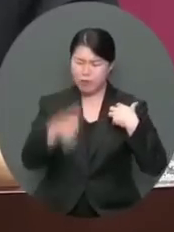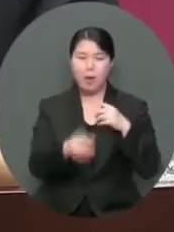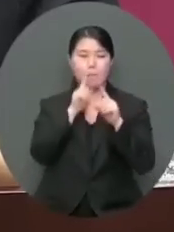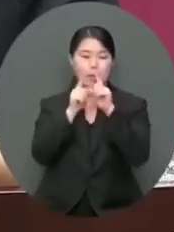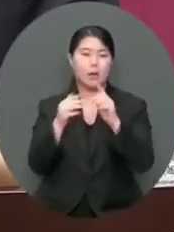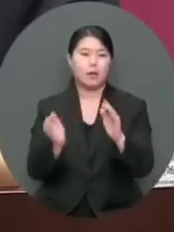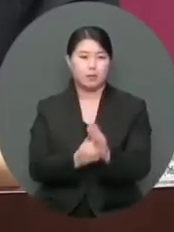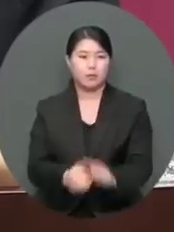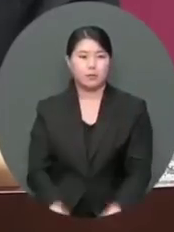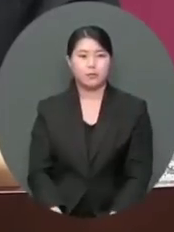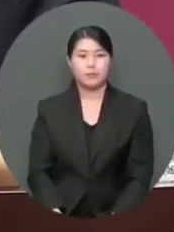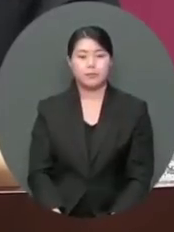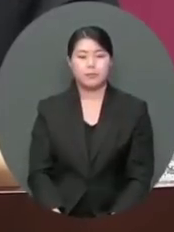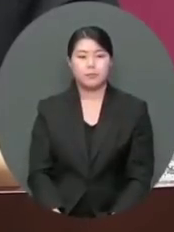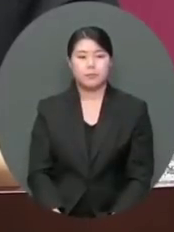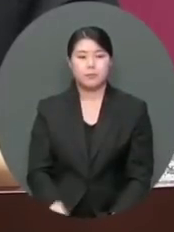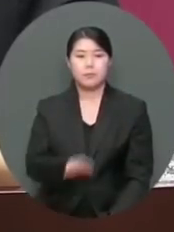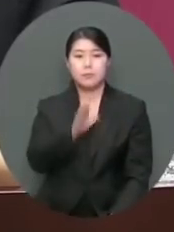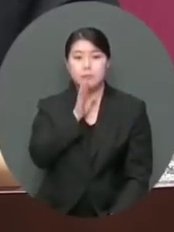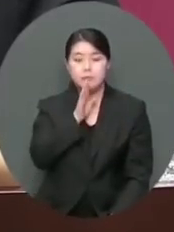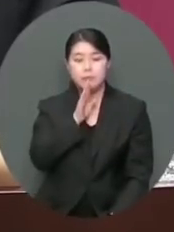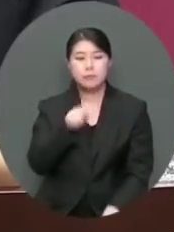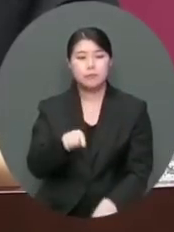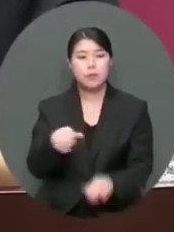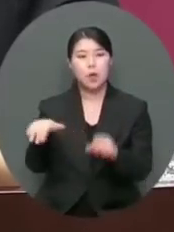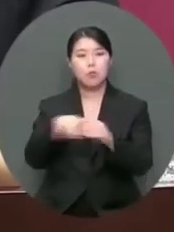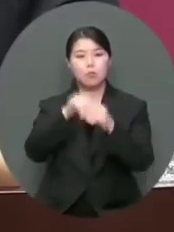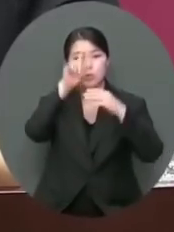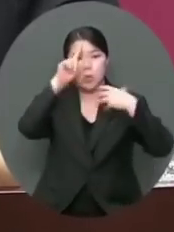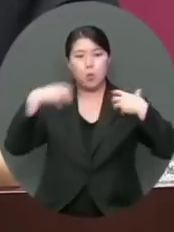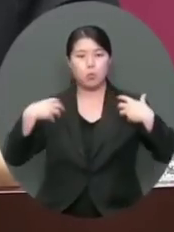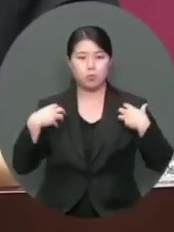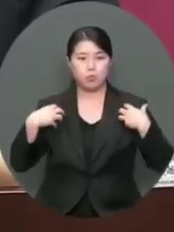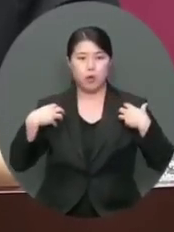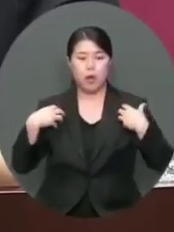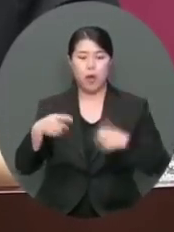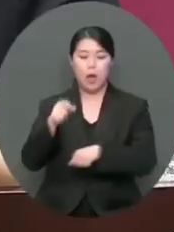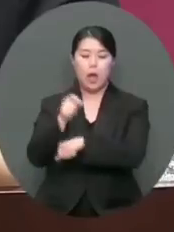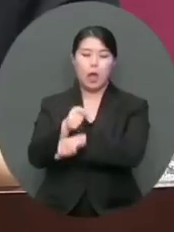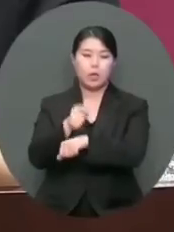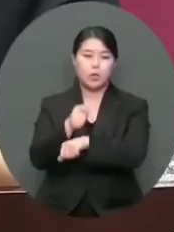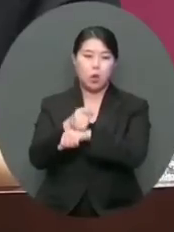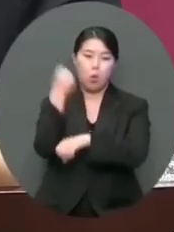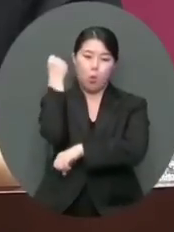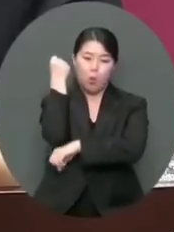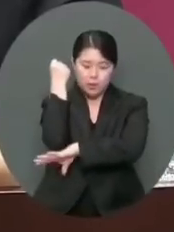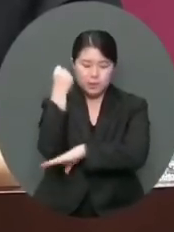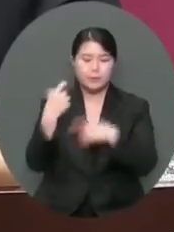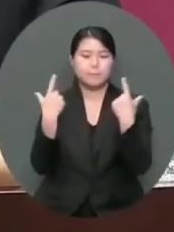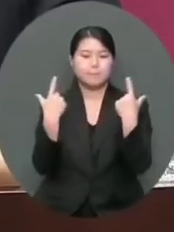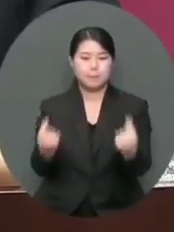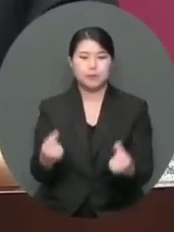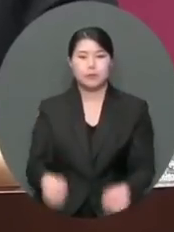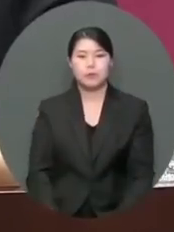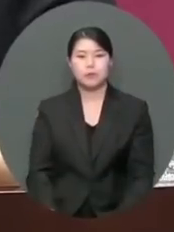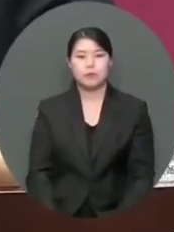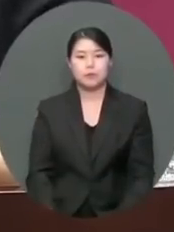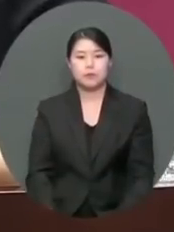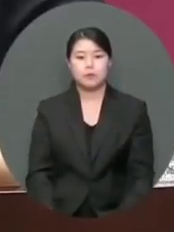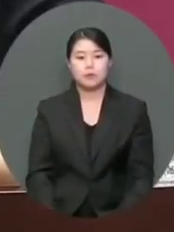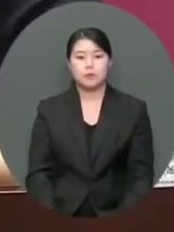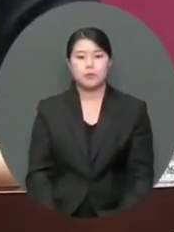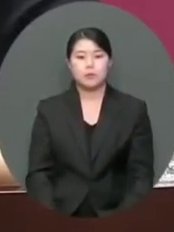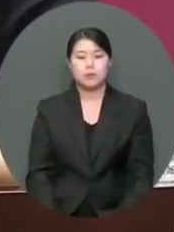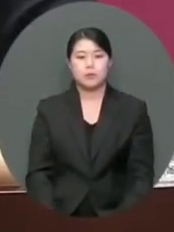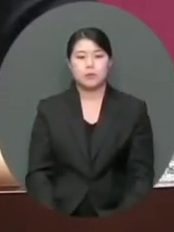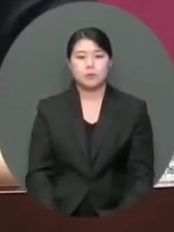수십 번은 문재인 정부의 행정부의 원칙하고 똑같은 겁니다.